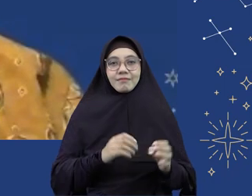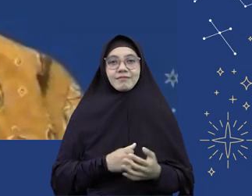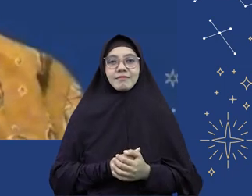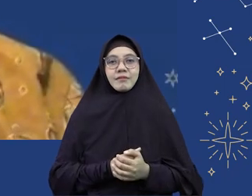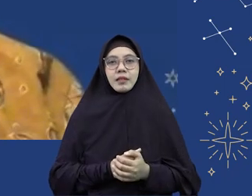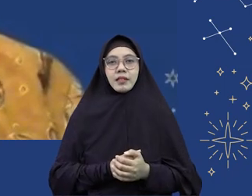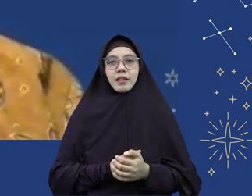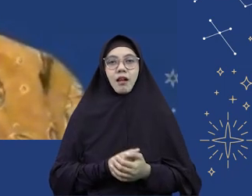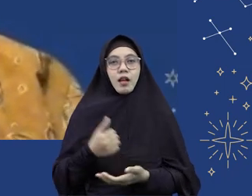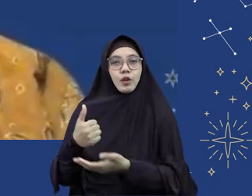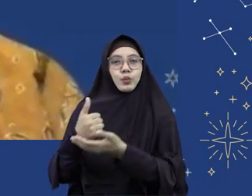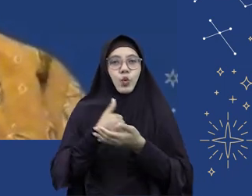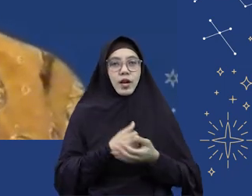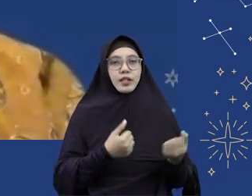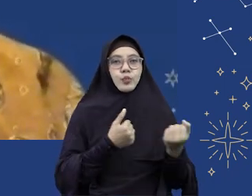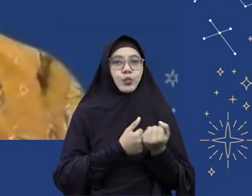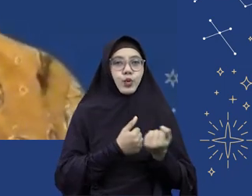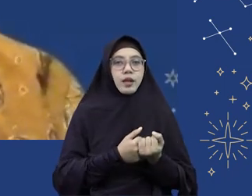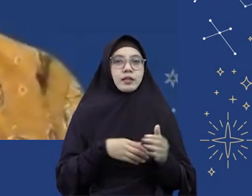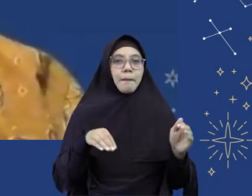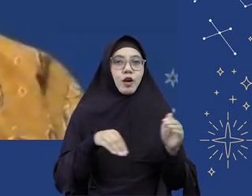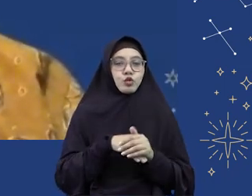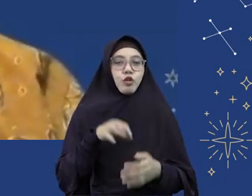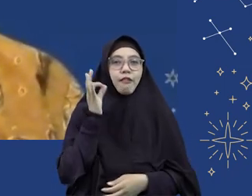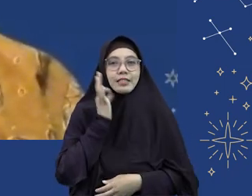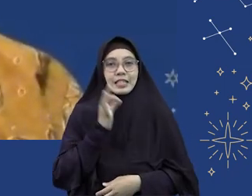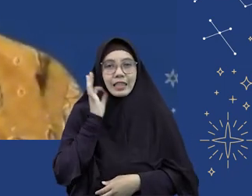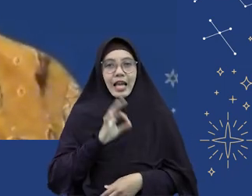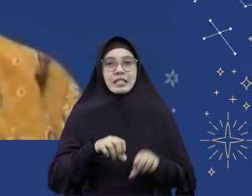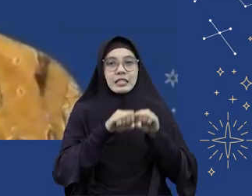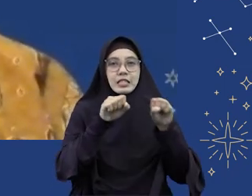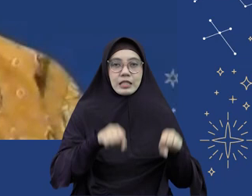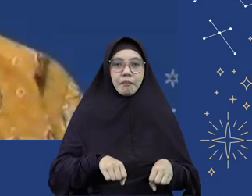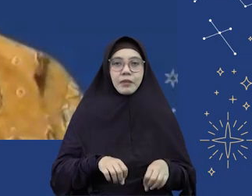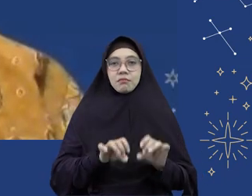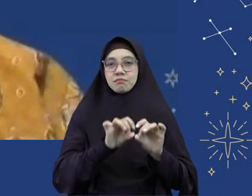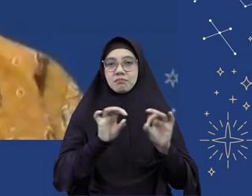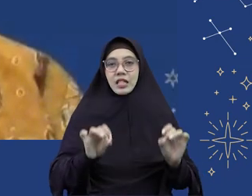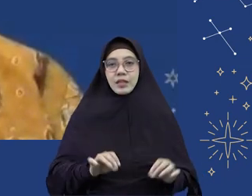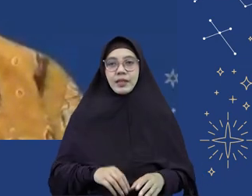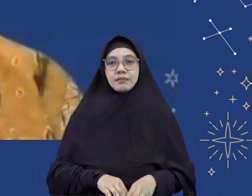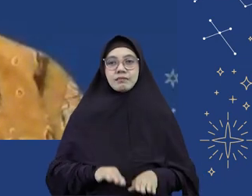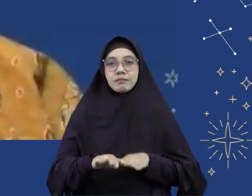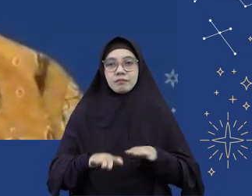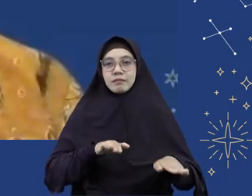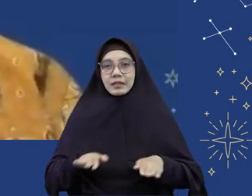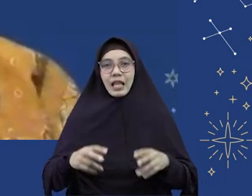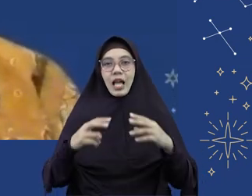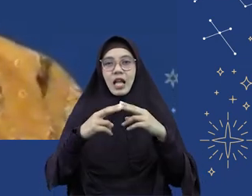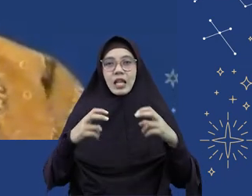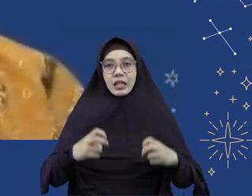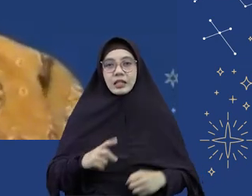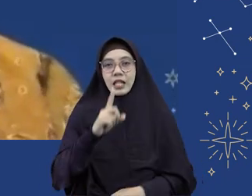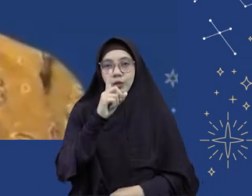diperlukan termasuk peralatan-peralatan infrastruktur dan berbagai aktivitas riset lainnya yang